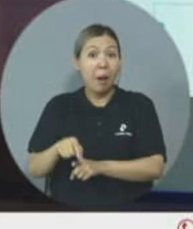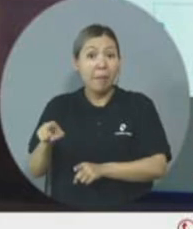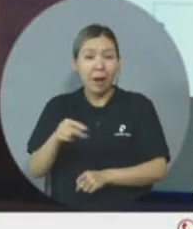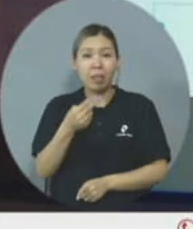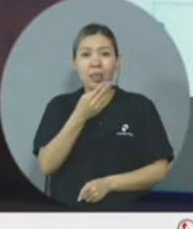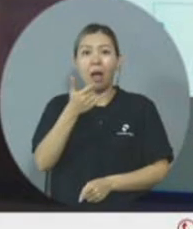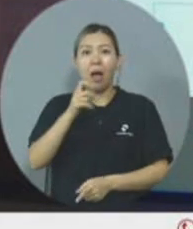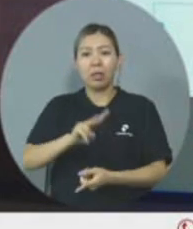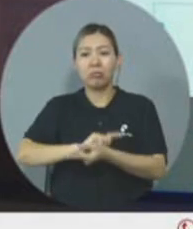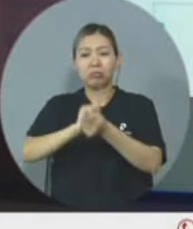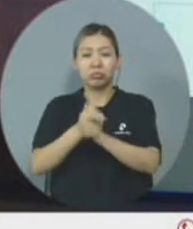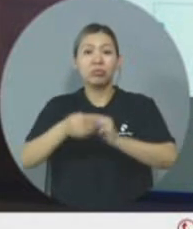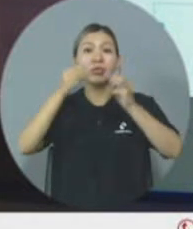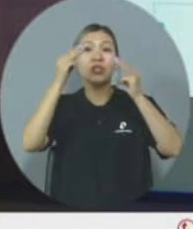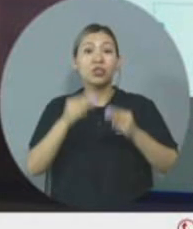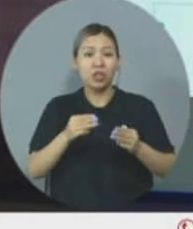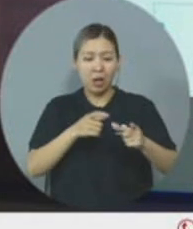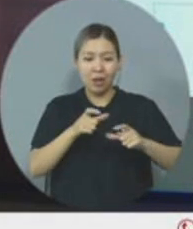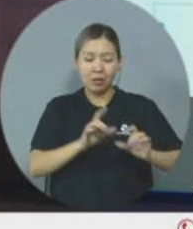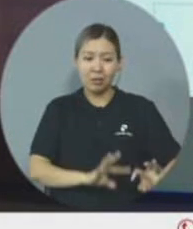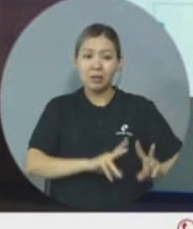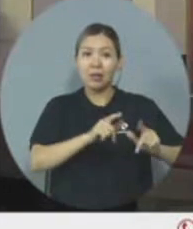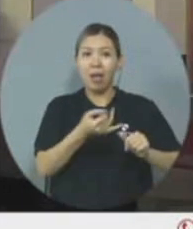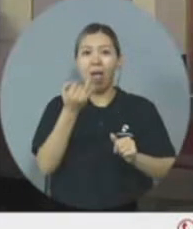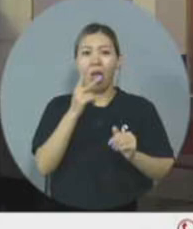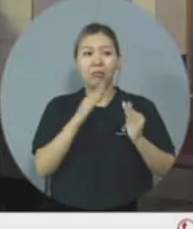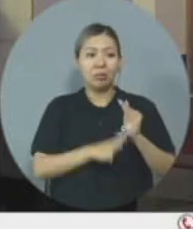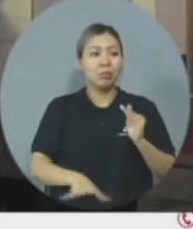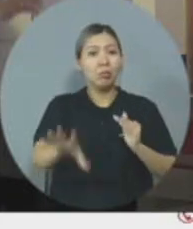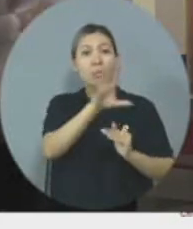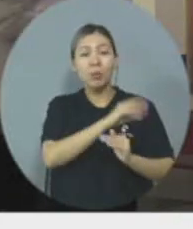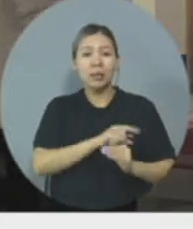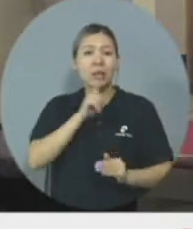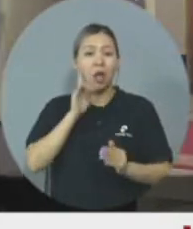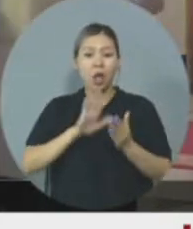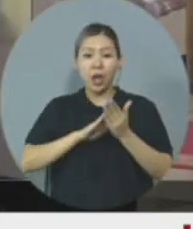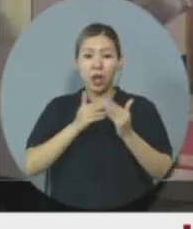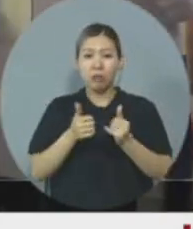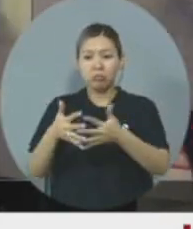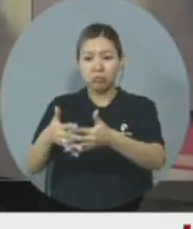эдийн засаг сэргийг, айл өрхөд залуу гэр бүл орон сууцтай болох боломжийг бүрдүүлнэ гэлээ.